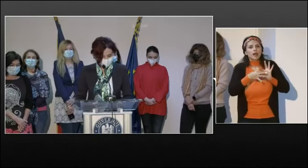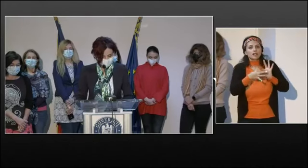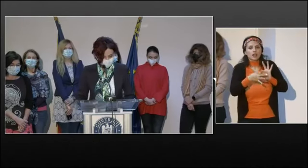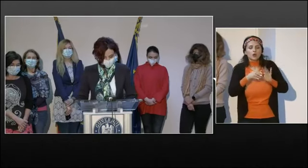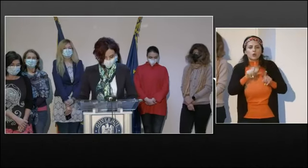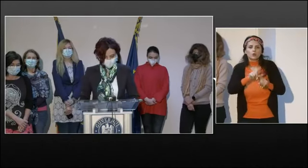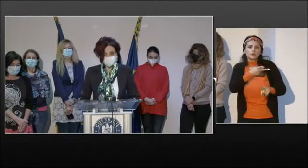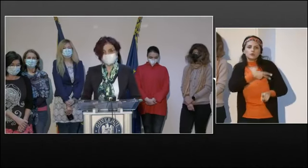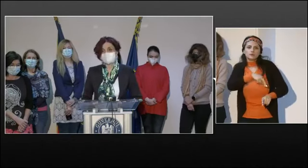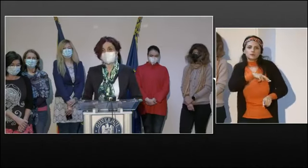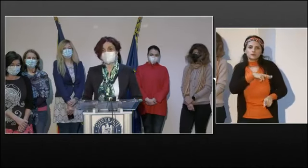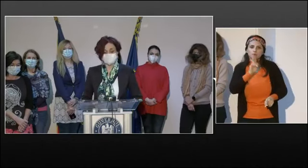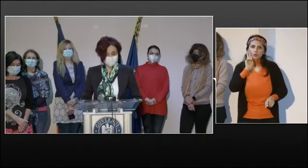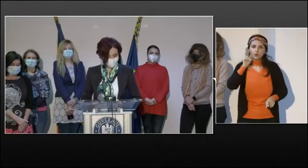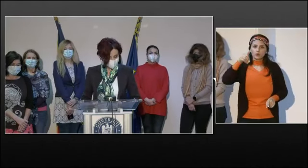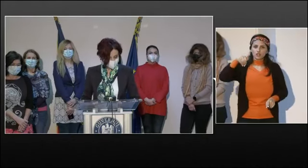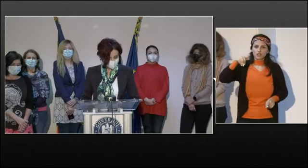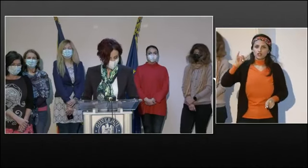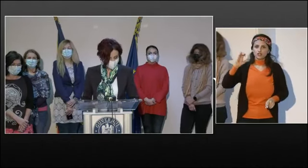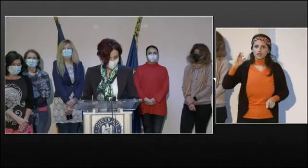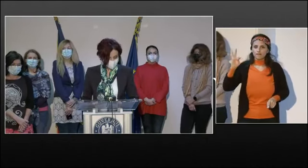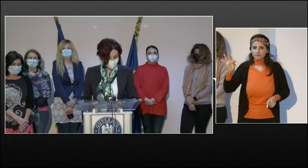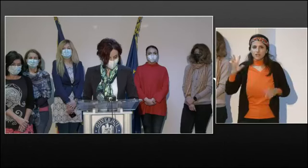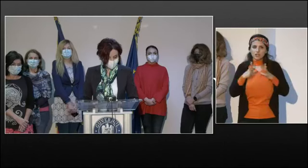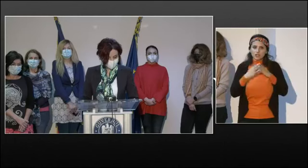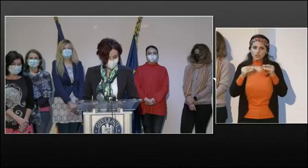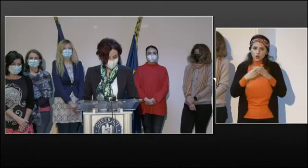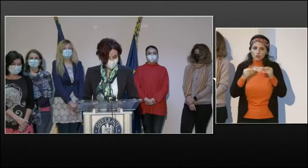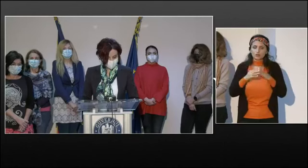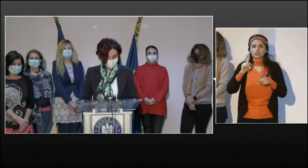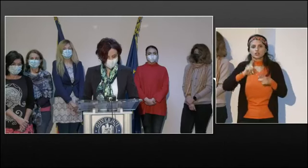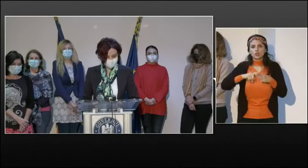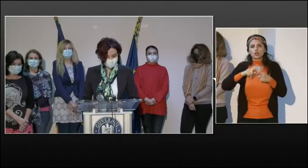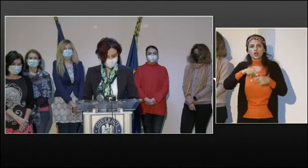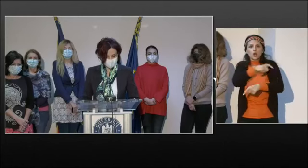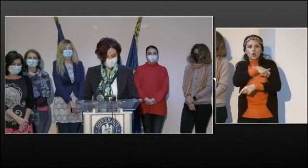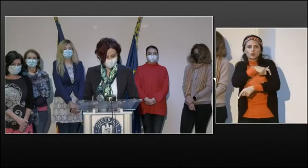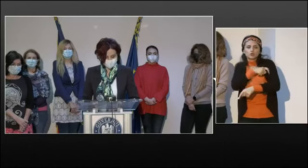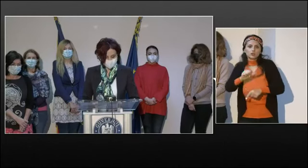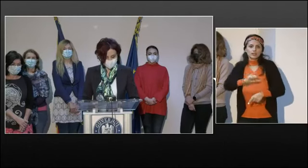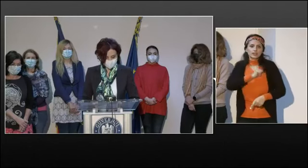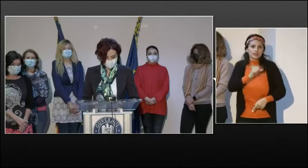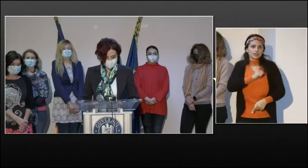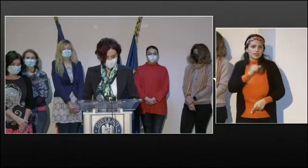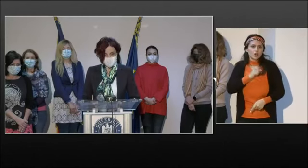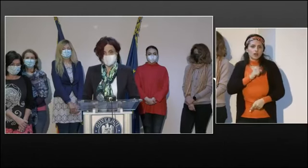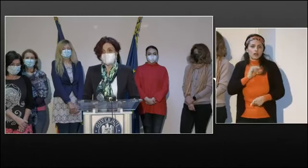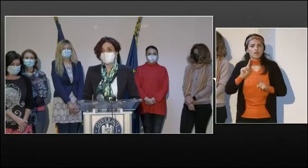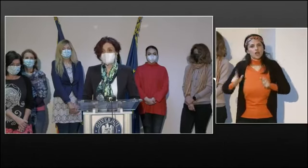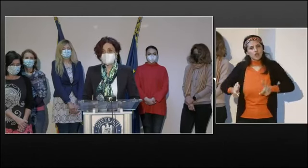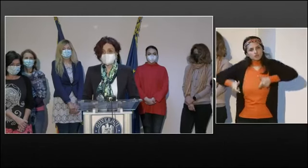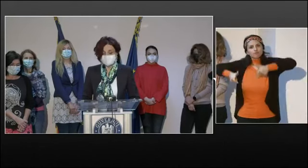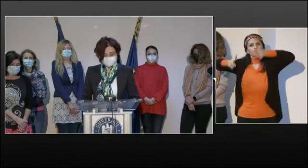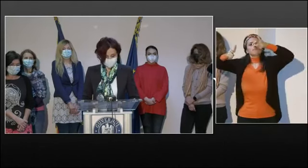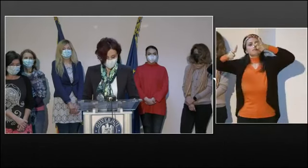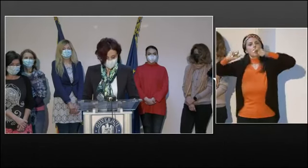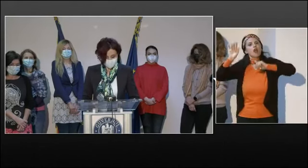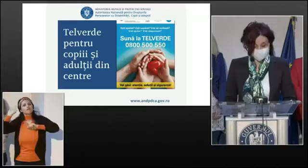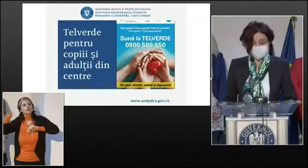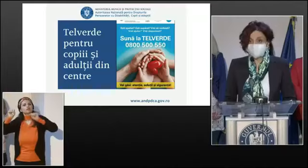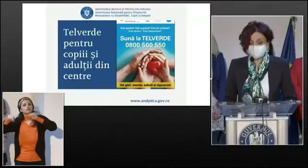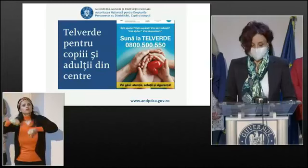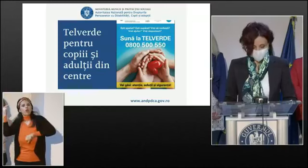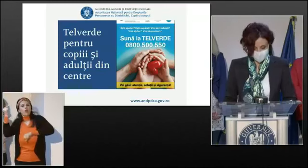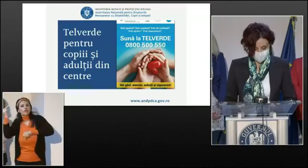reprezentanta UNICEF Romania Consiliul tinerilor institutionalizati si centrul de resurse juridice in prezent